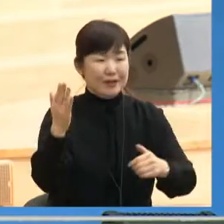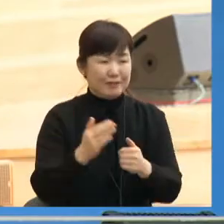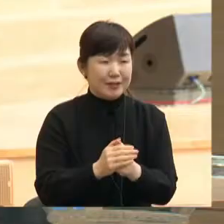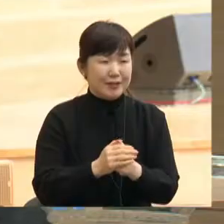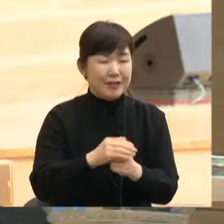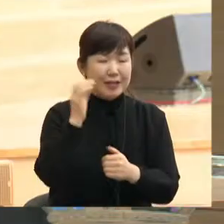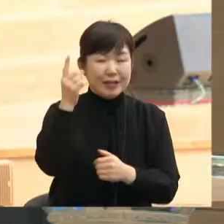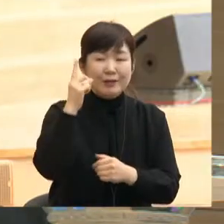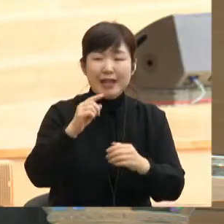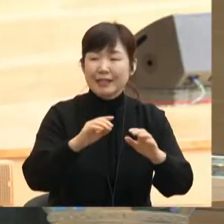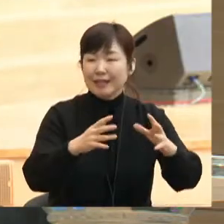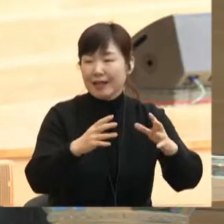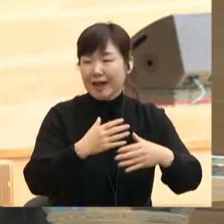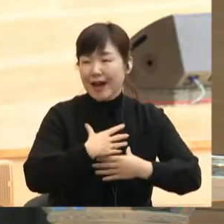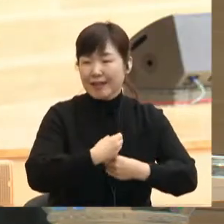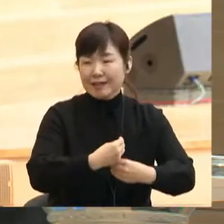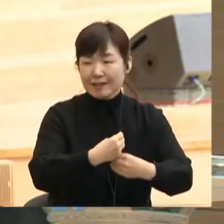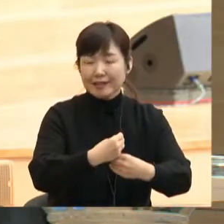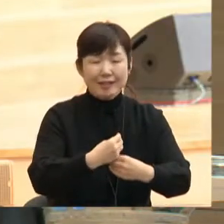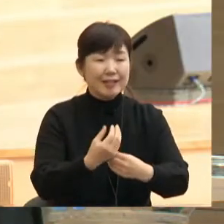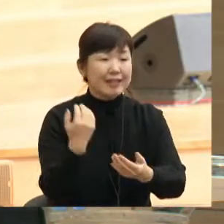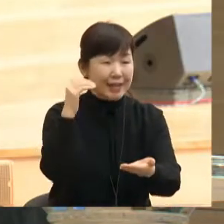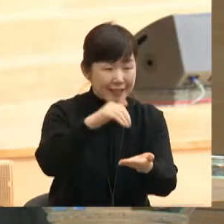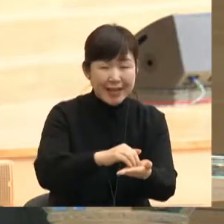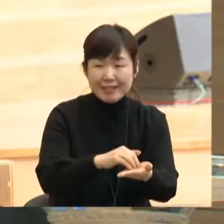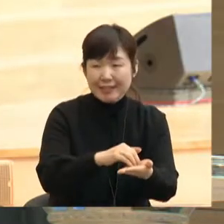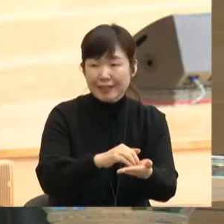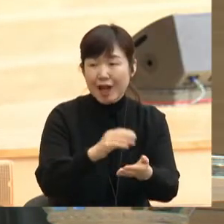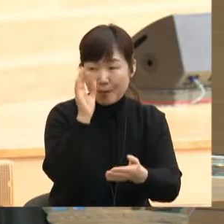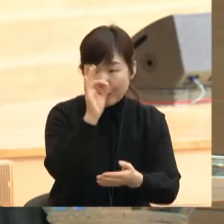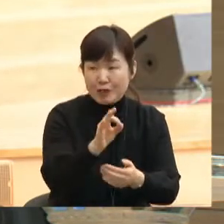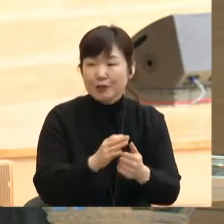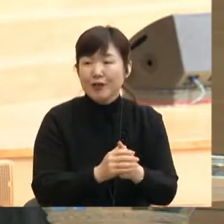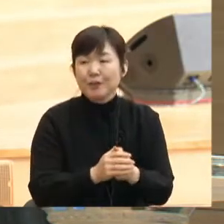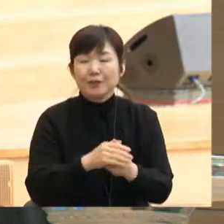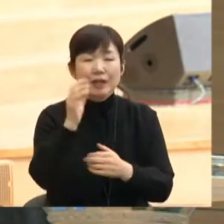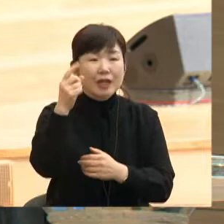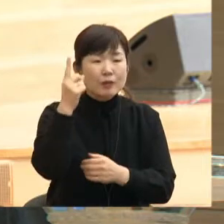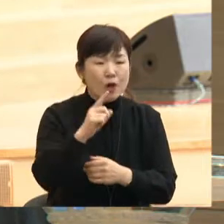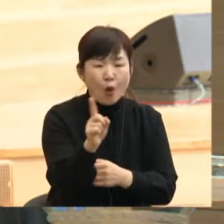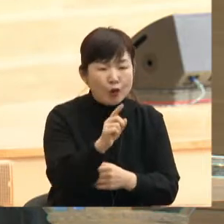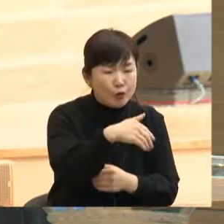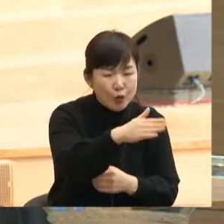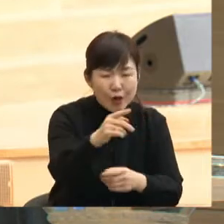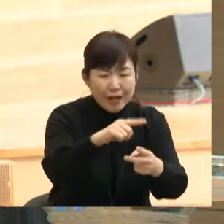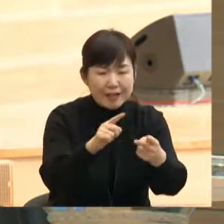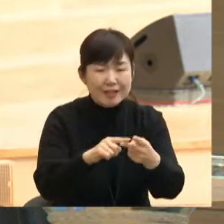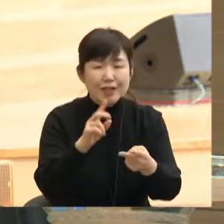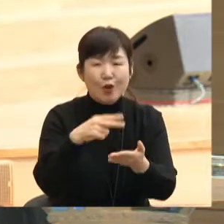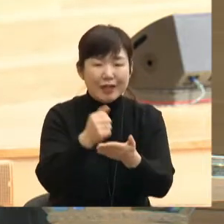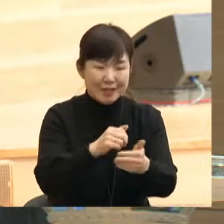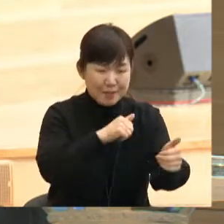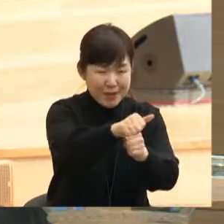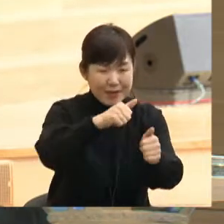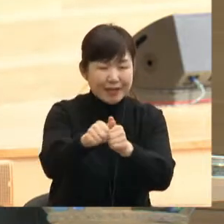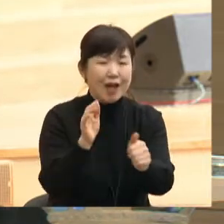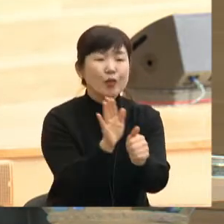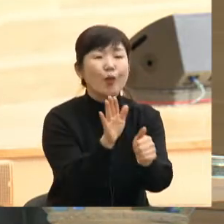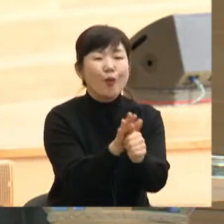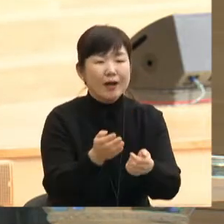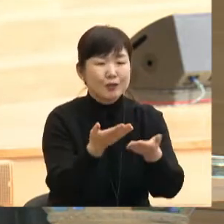안정을 찾았는가? 사무엘하 8장 6절을 보면 이렇게 얘기합니다. 다윗이 어디로 가든지 여호와께서 이기게